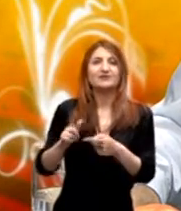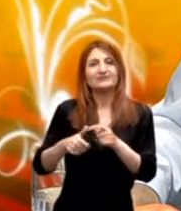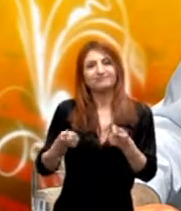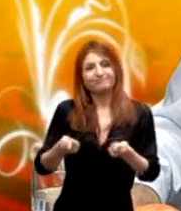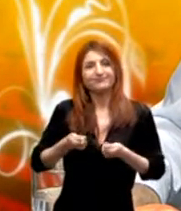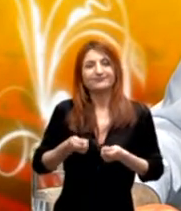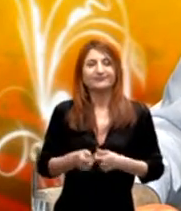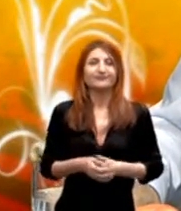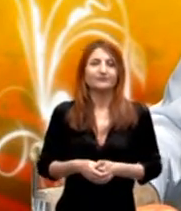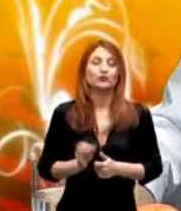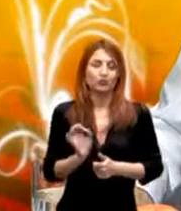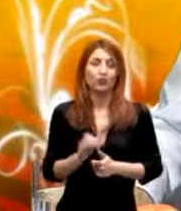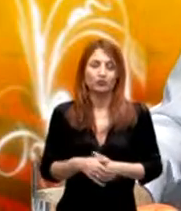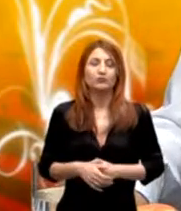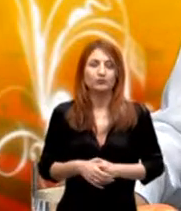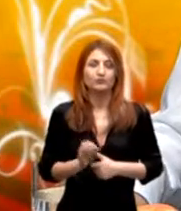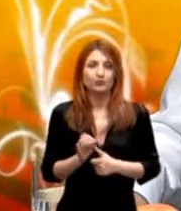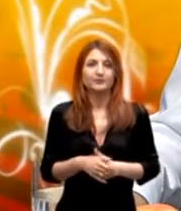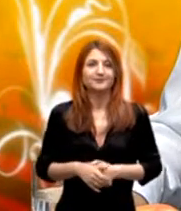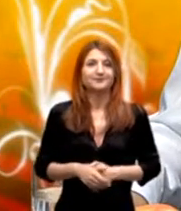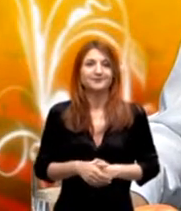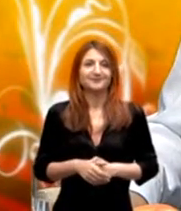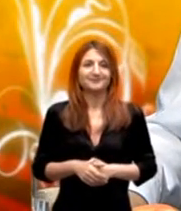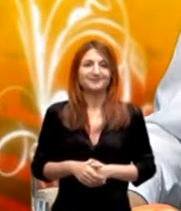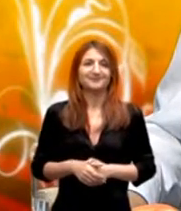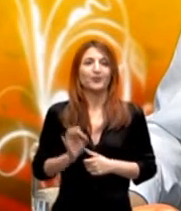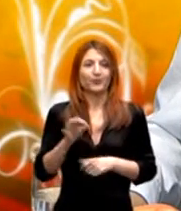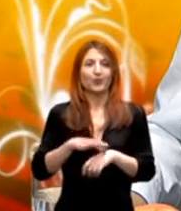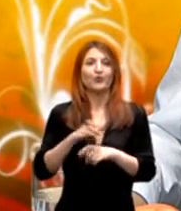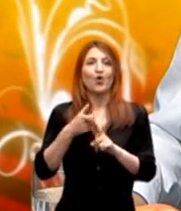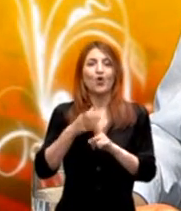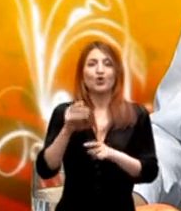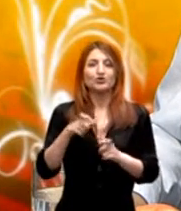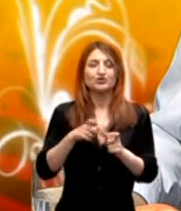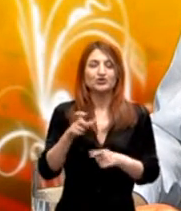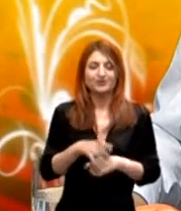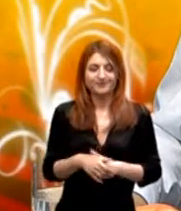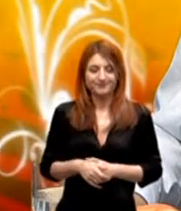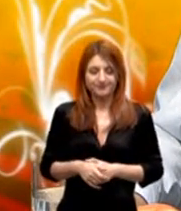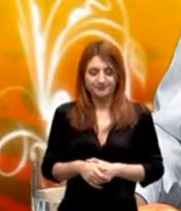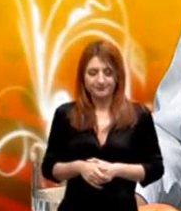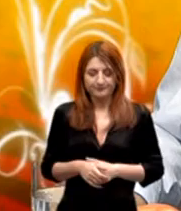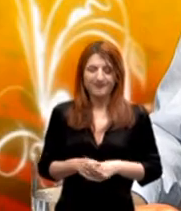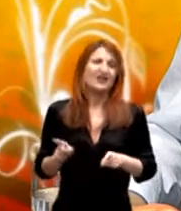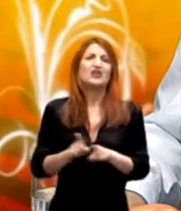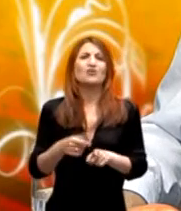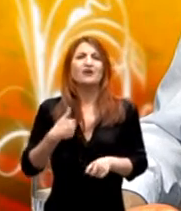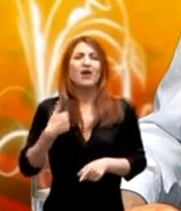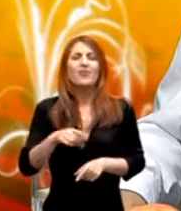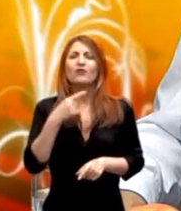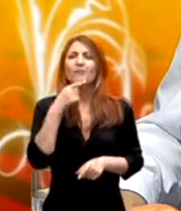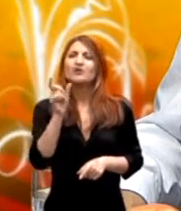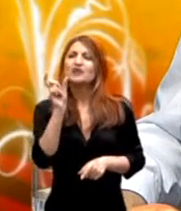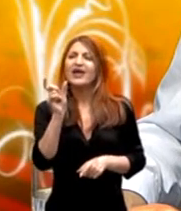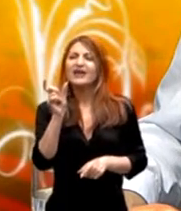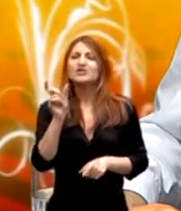Dobro? Dobro je, doktor Košić, da. Ali ja vam isto ne volim riječ odricanje. Da. A